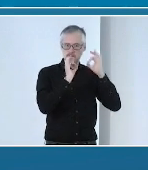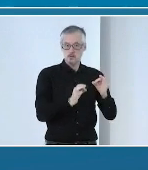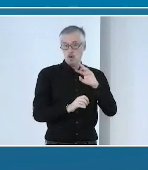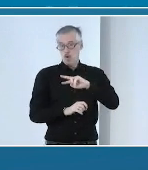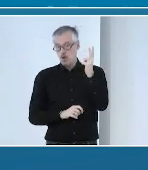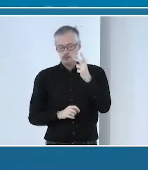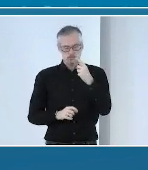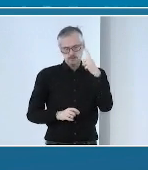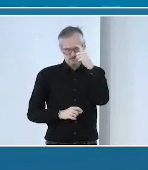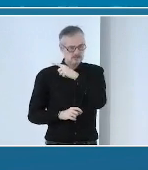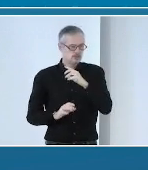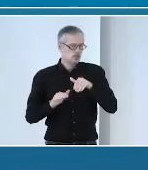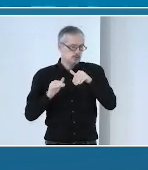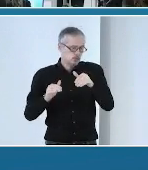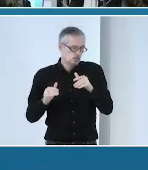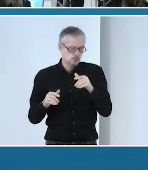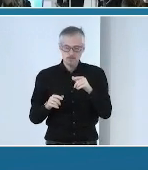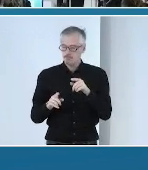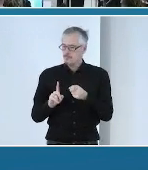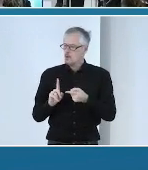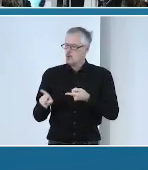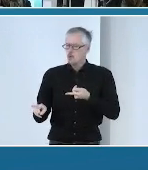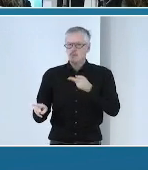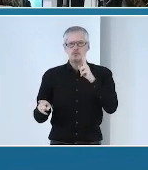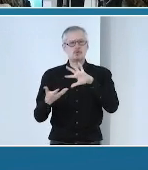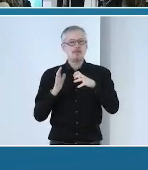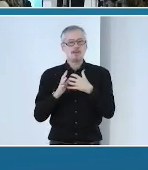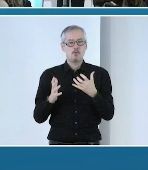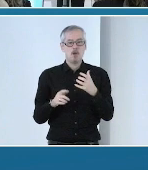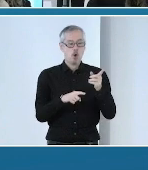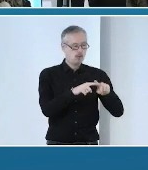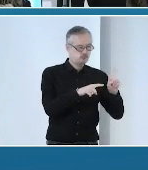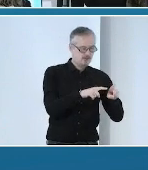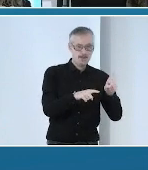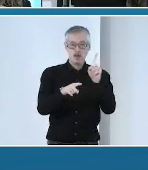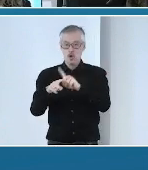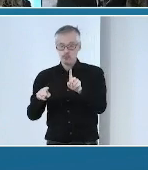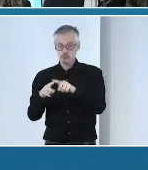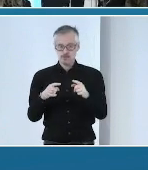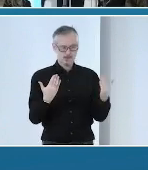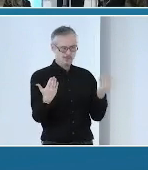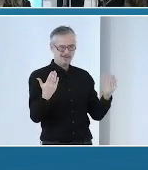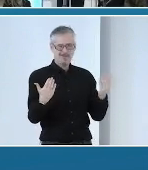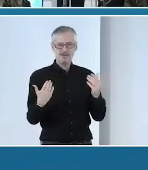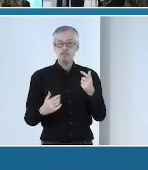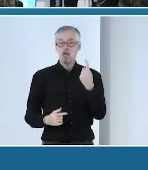plus apprécier les objets les uns par rapport aux autres qui est compliqué qu'un objet seul et isolé statique.